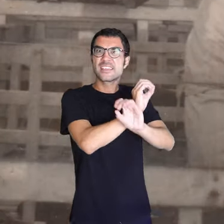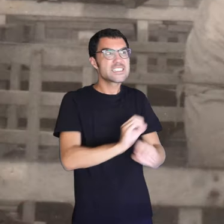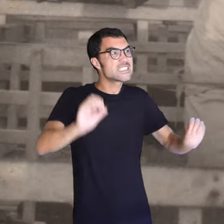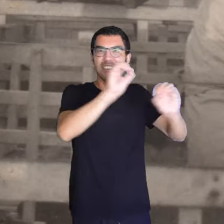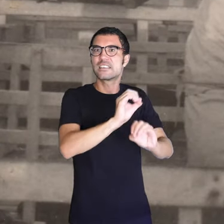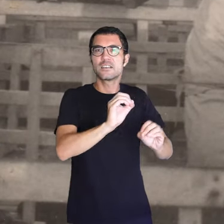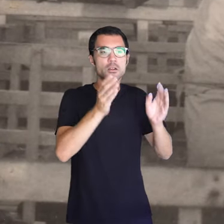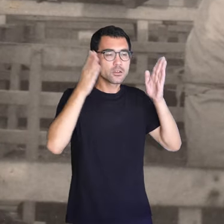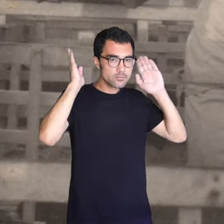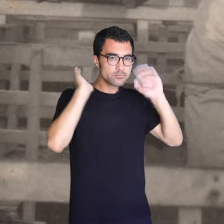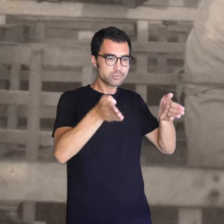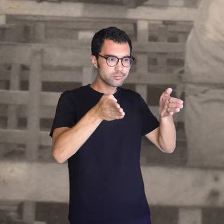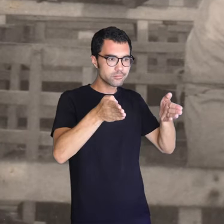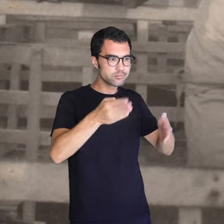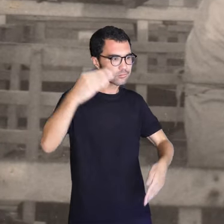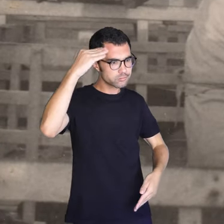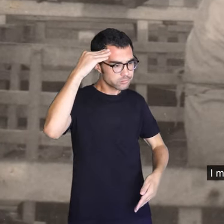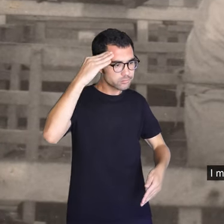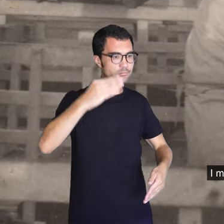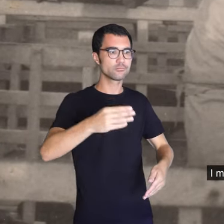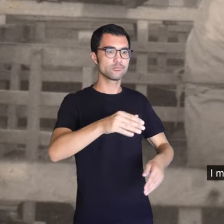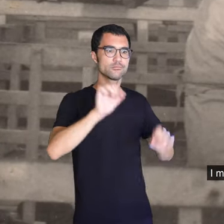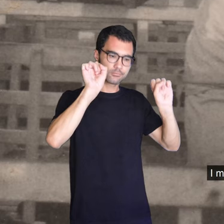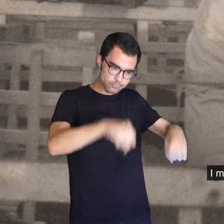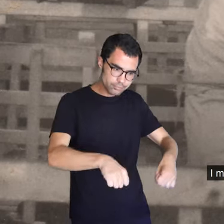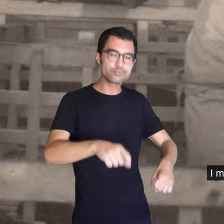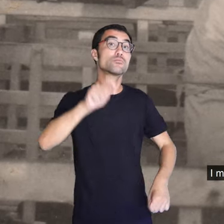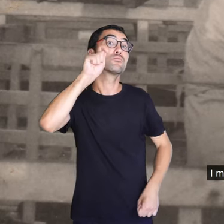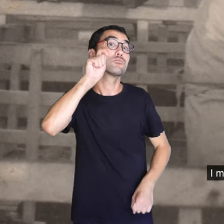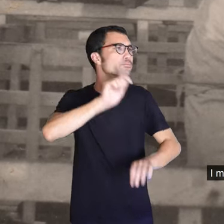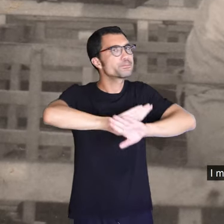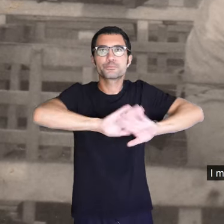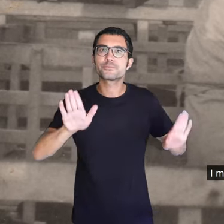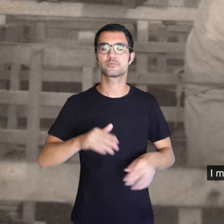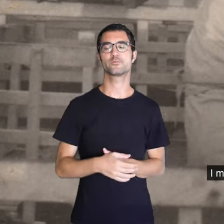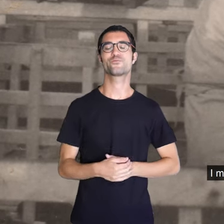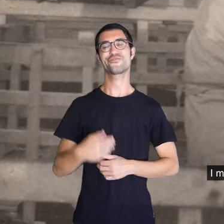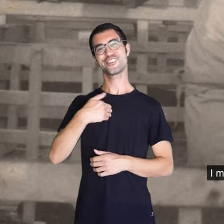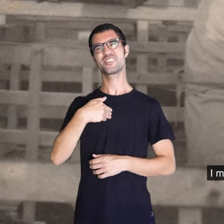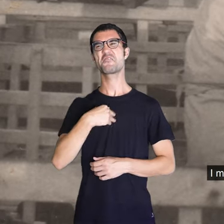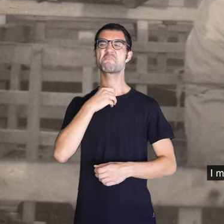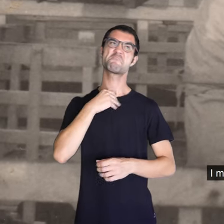fet. I començaren amb aquesta barca. Jo devia tenir entre